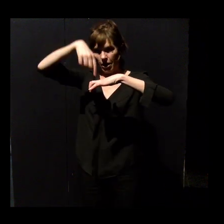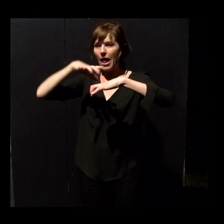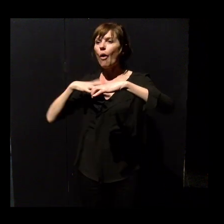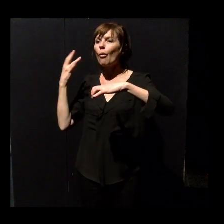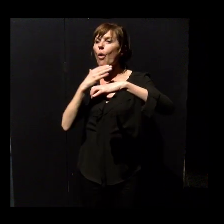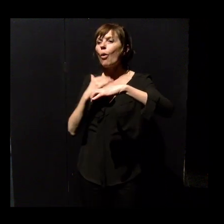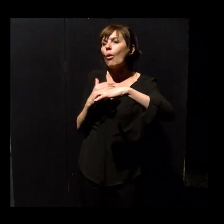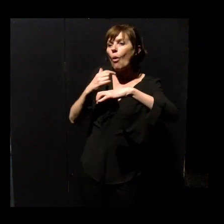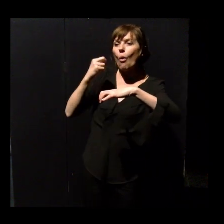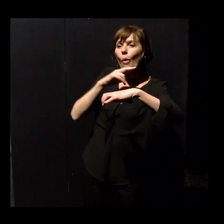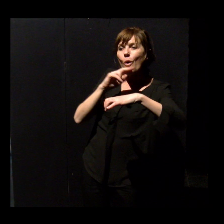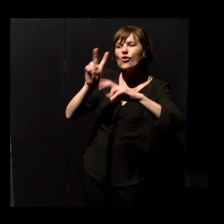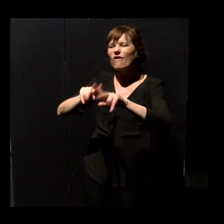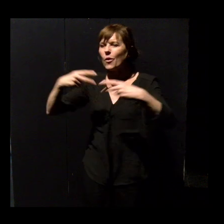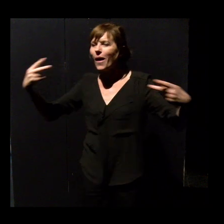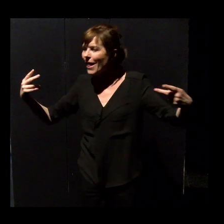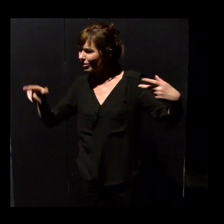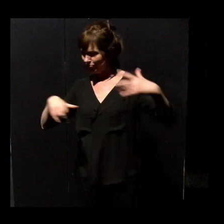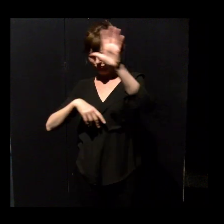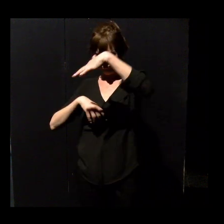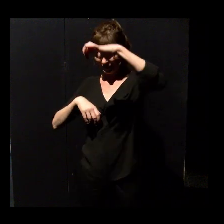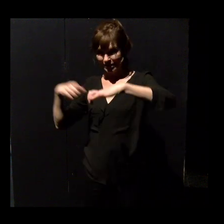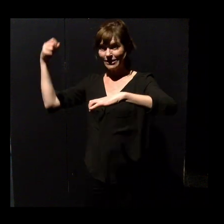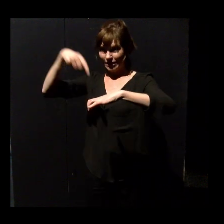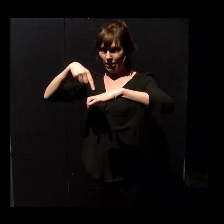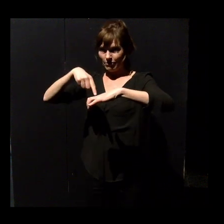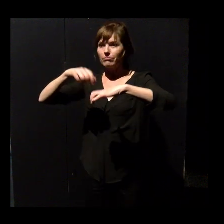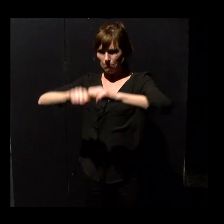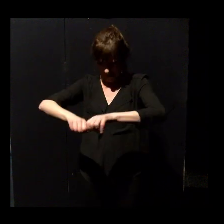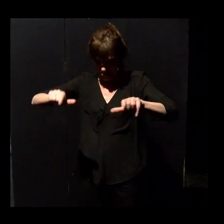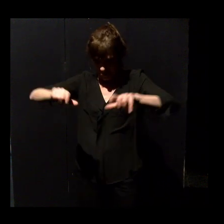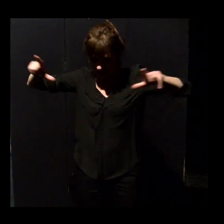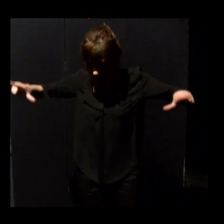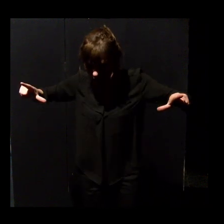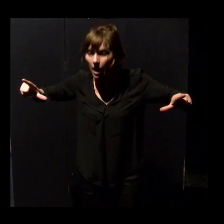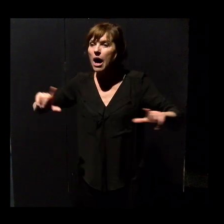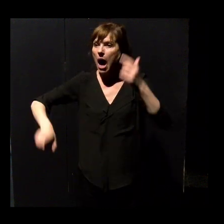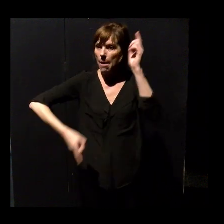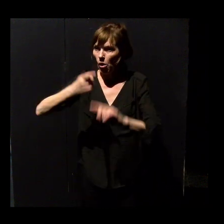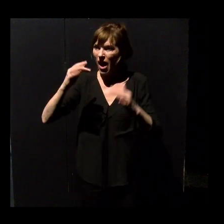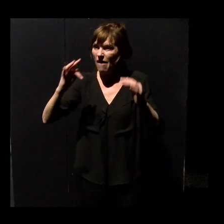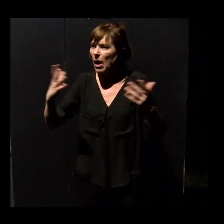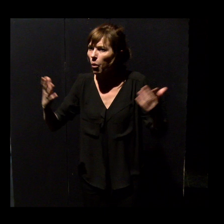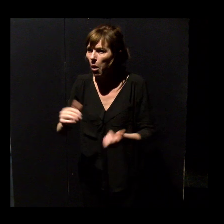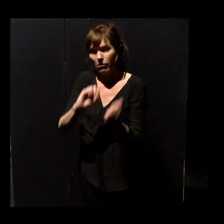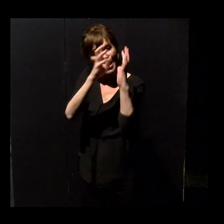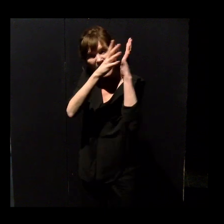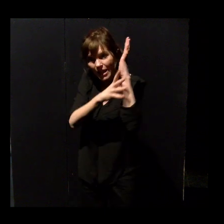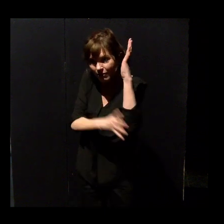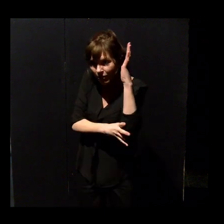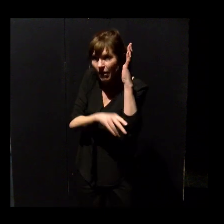dans ce cerveau et qui vont être importantes pour l'accès au lexique, c'est-à-dire au dictionnaire, et qui